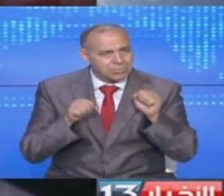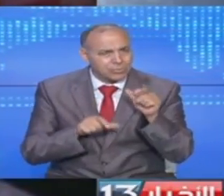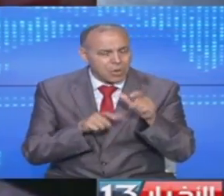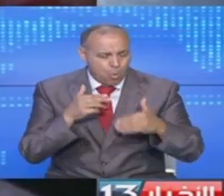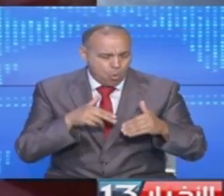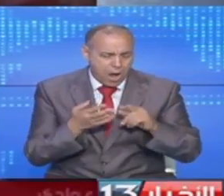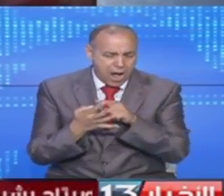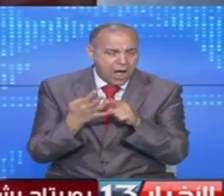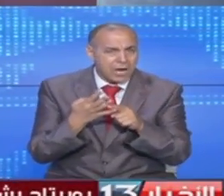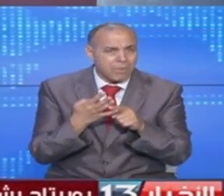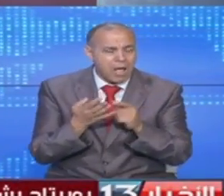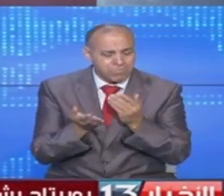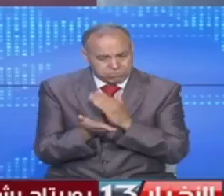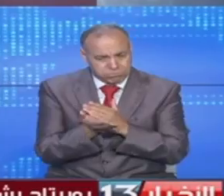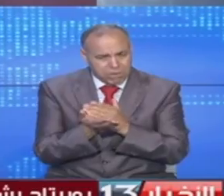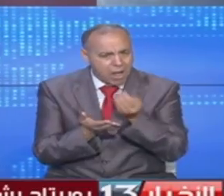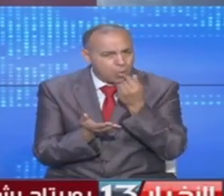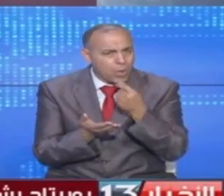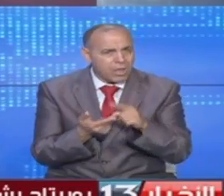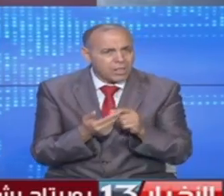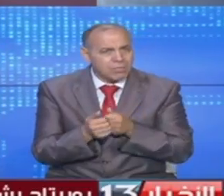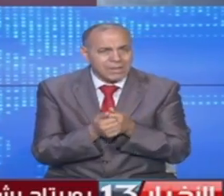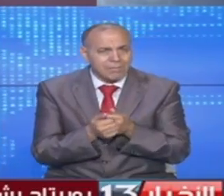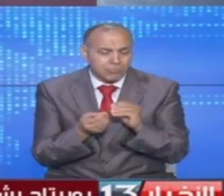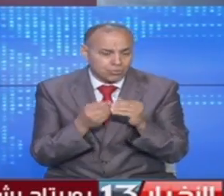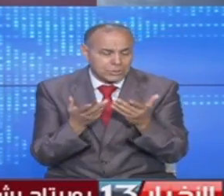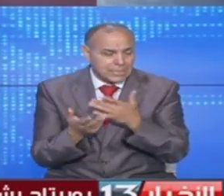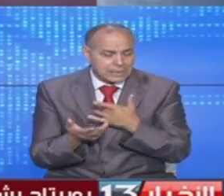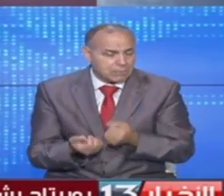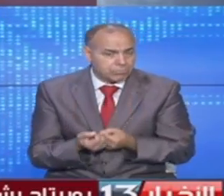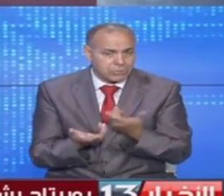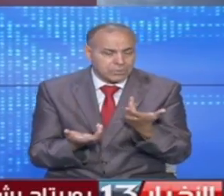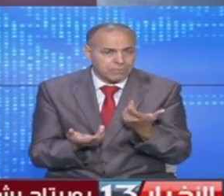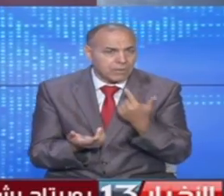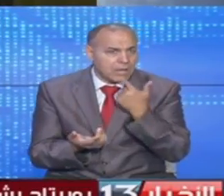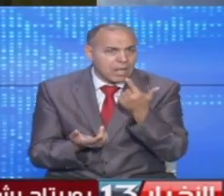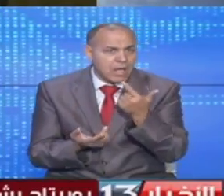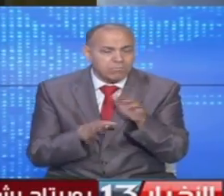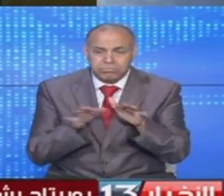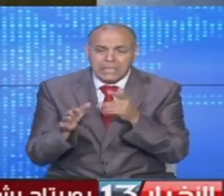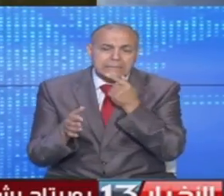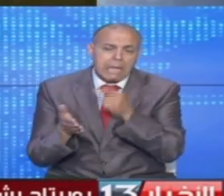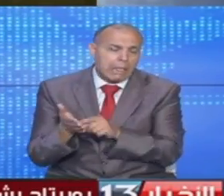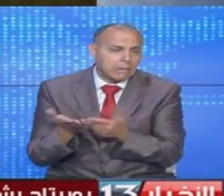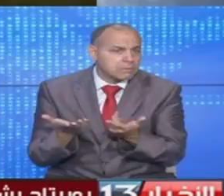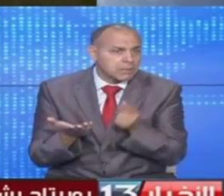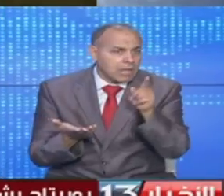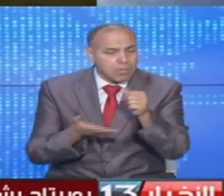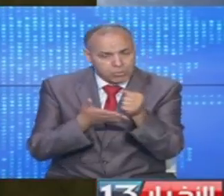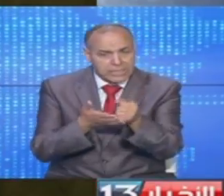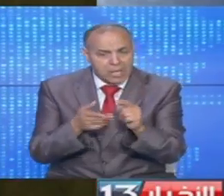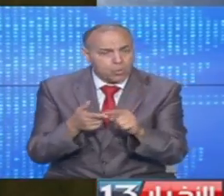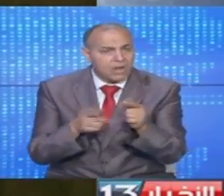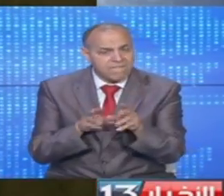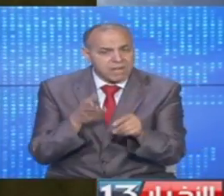الأشقاء الأربعة من دفتر علاج لمتابعة وضعياتهم الصحية تبدو من الإجراءات الملحة لمساعدة